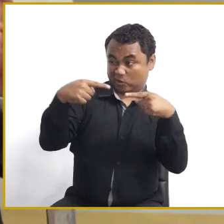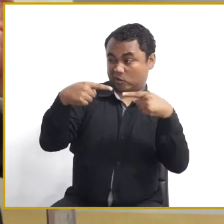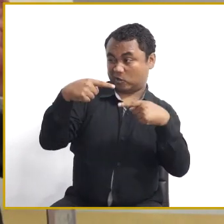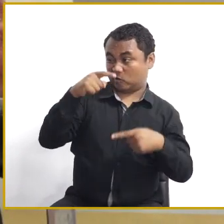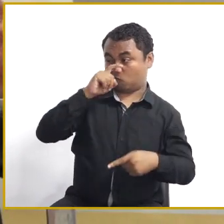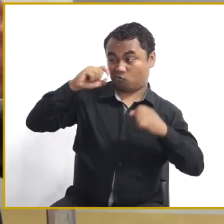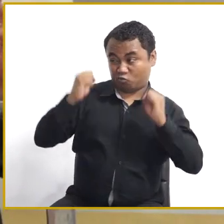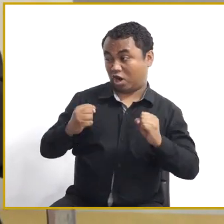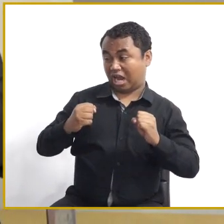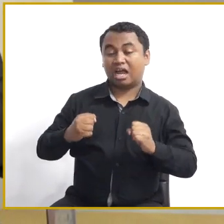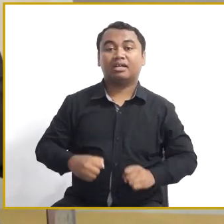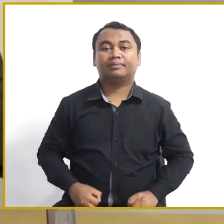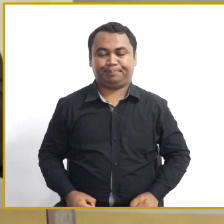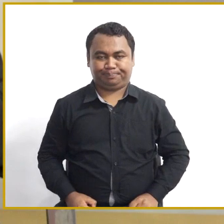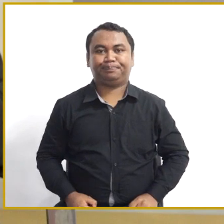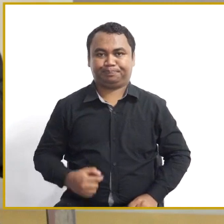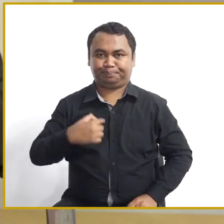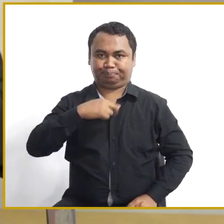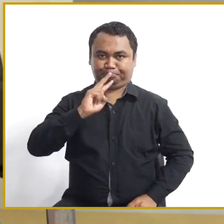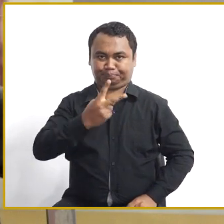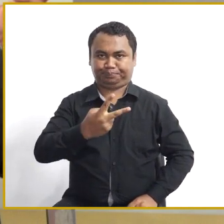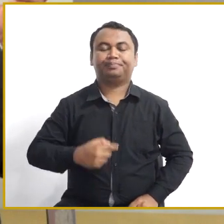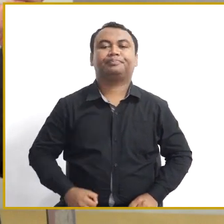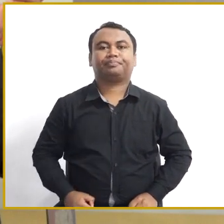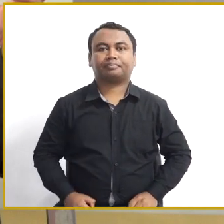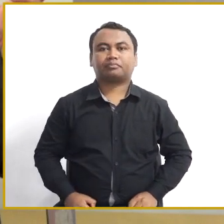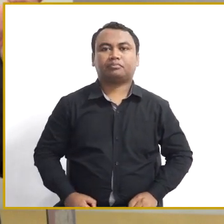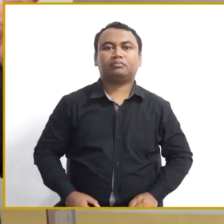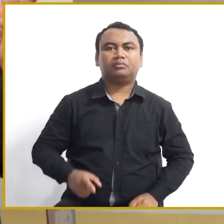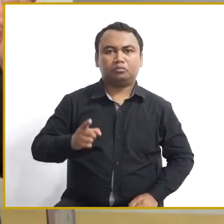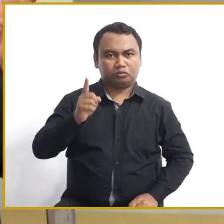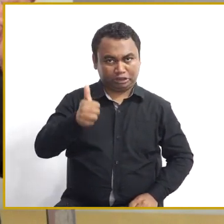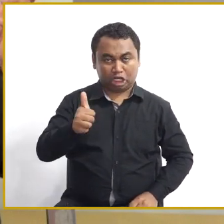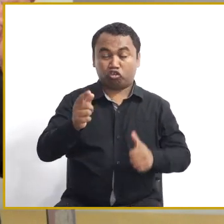Misy fomba azo jerena. Voalohany aloha ny resaka geopolitika,